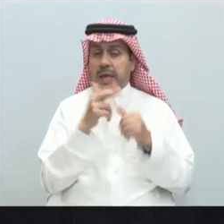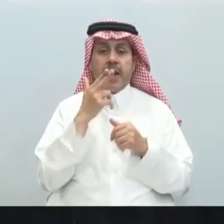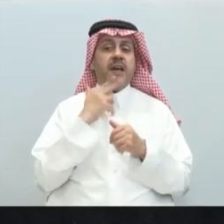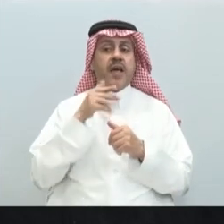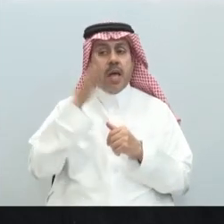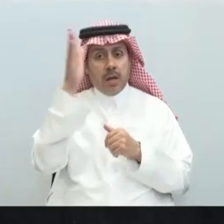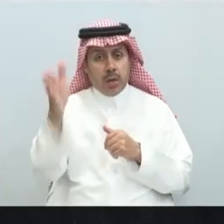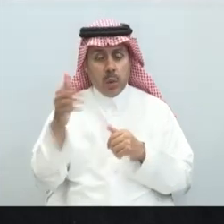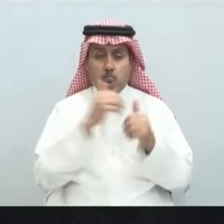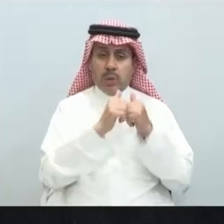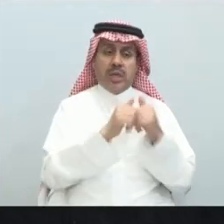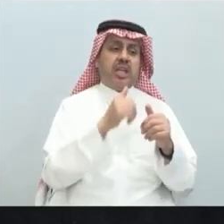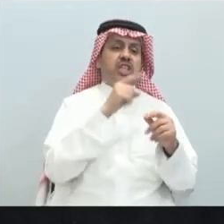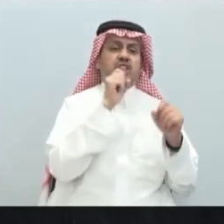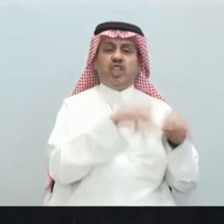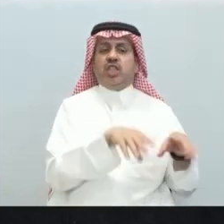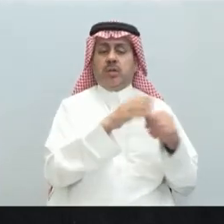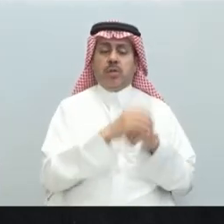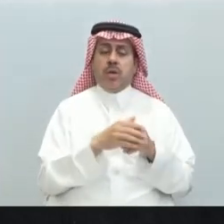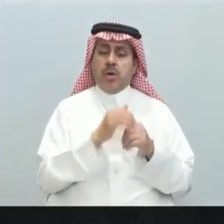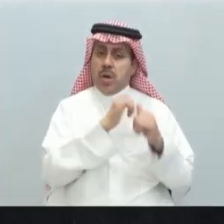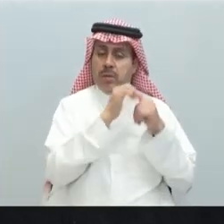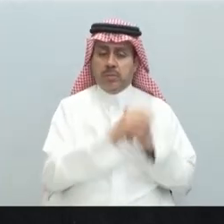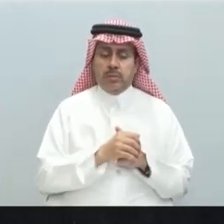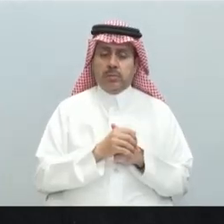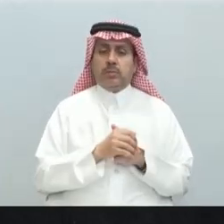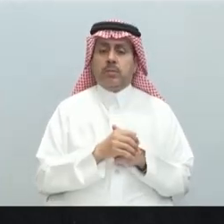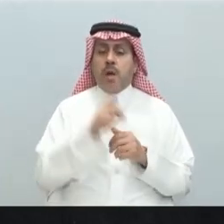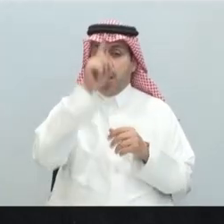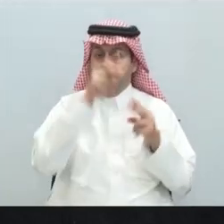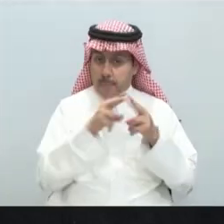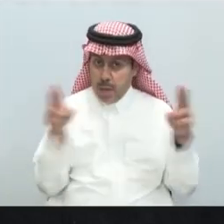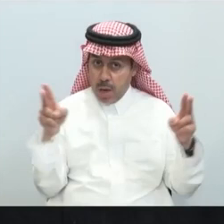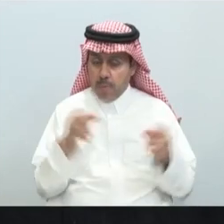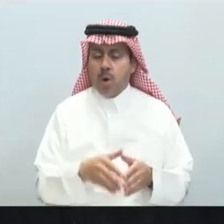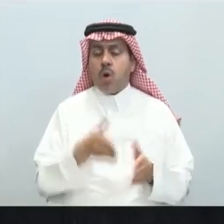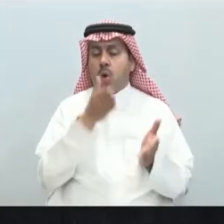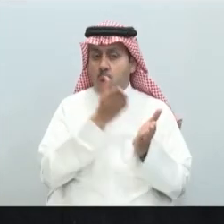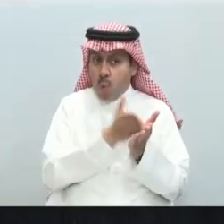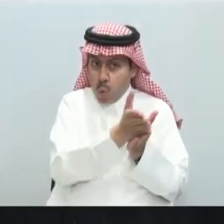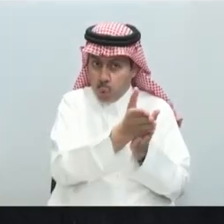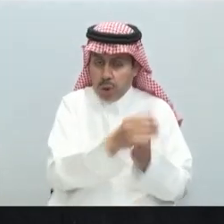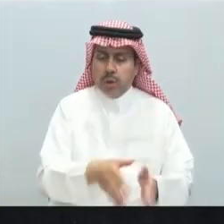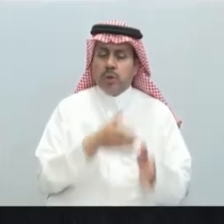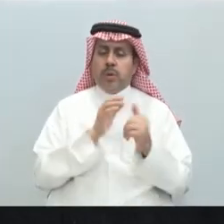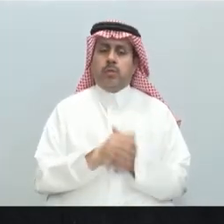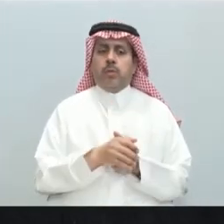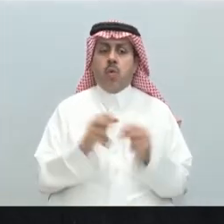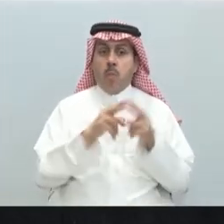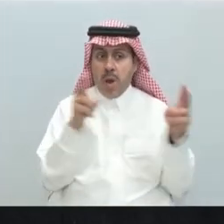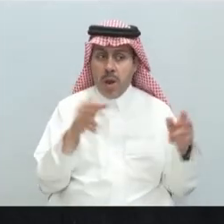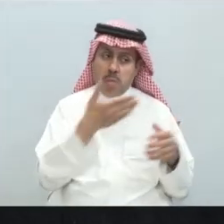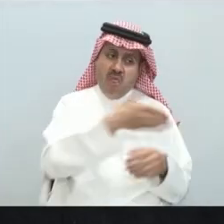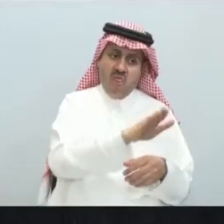الخير وطريق الشر بين لهم الهدى حتى يتبعوه وحذرهم من الضلاله حتى يحذروه لكن من